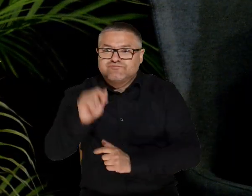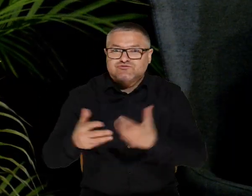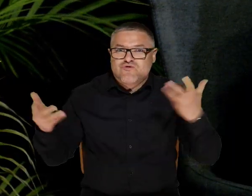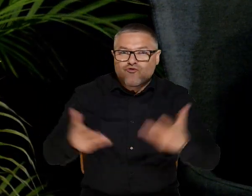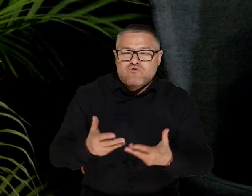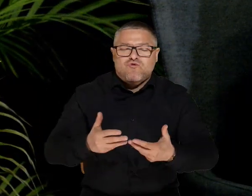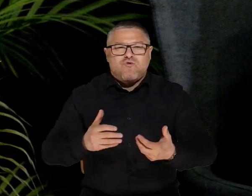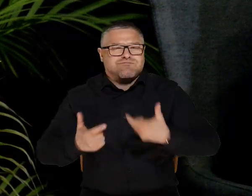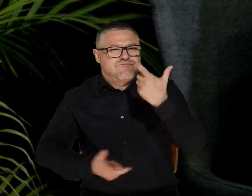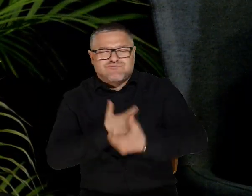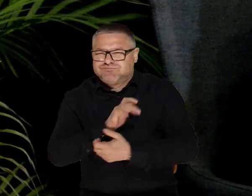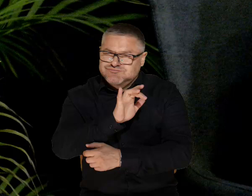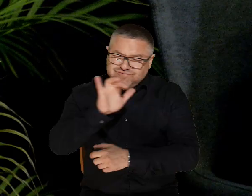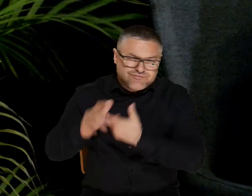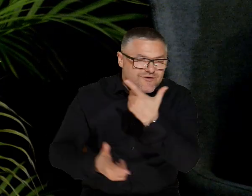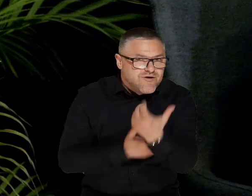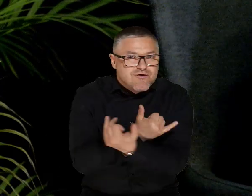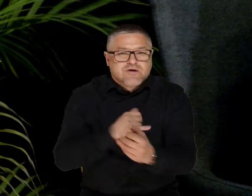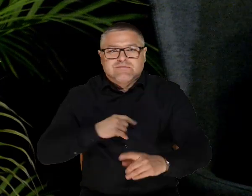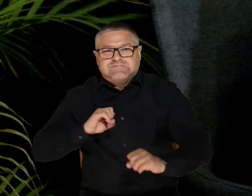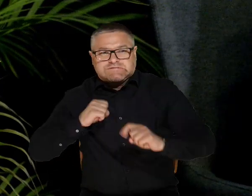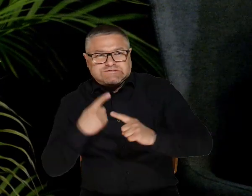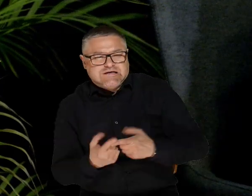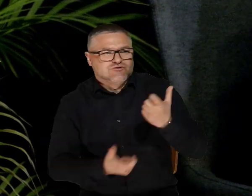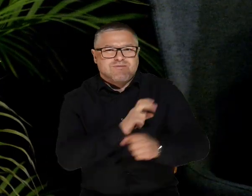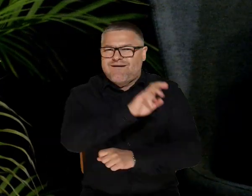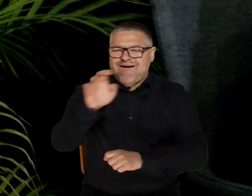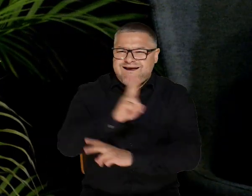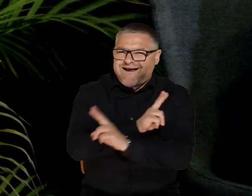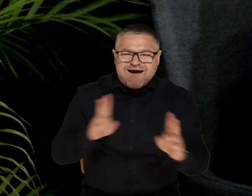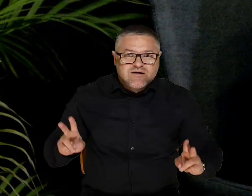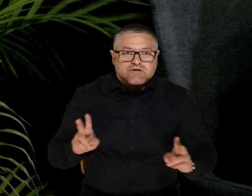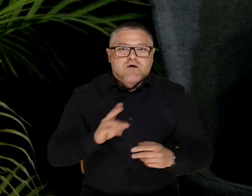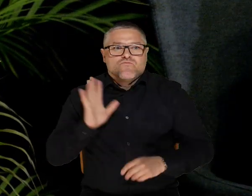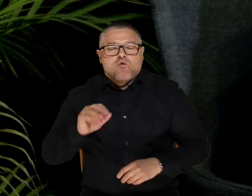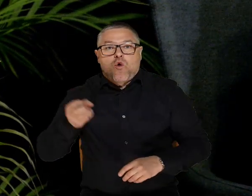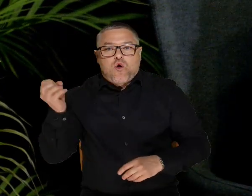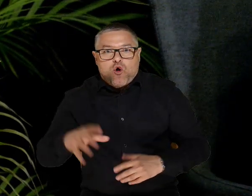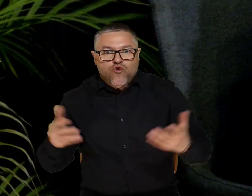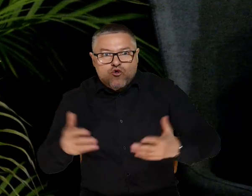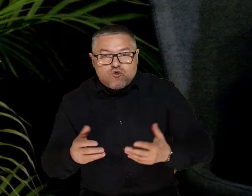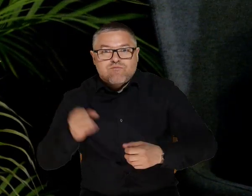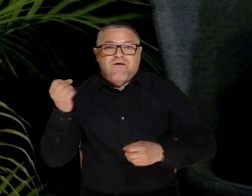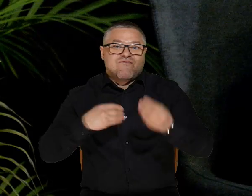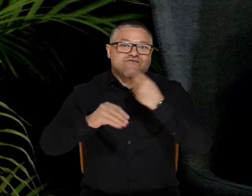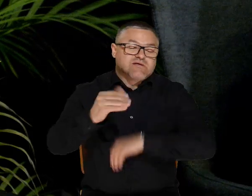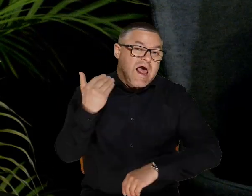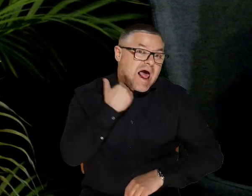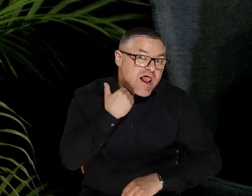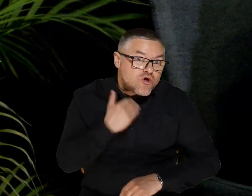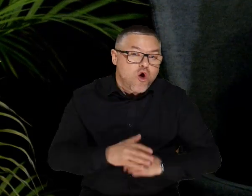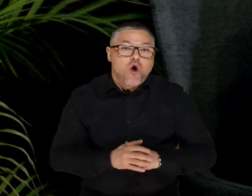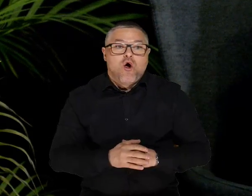tego nocnego klubu i tam pracowałam jako prostytutka. Potem to były coraz gorsze kluby, oczywiście było coraz więcej alkoholu,